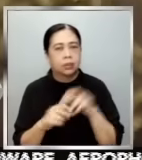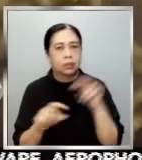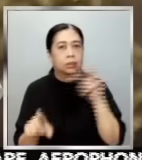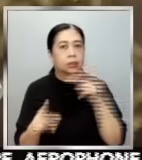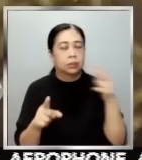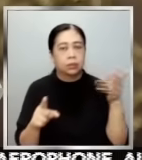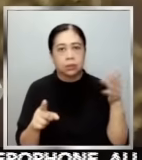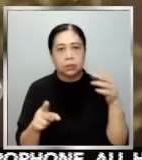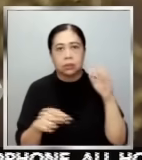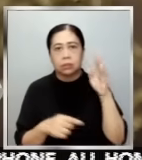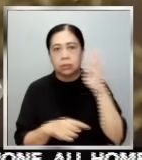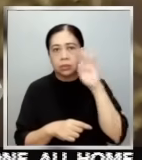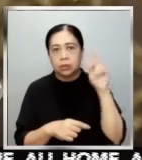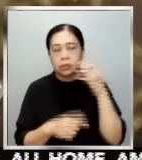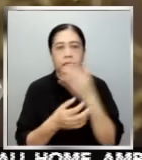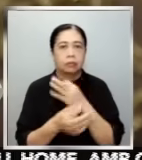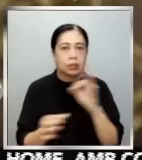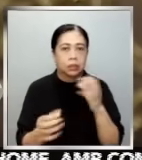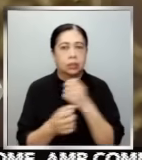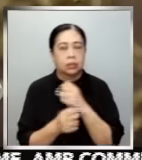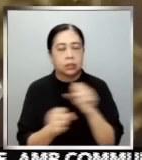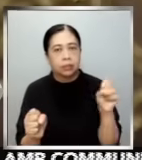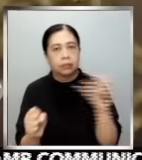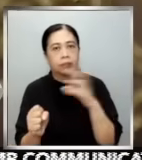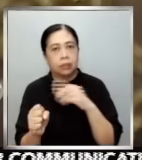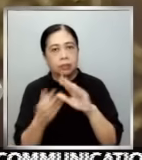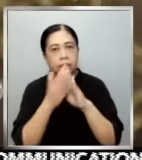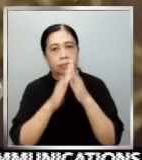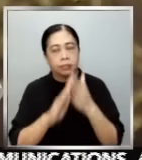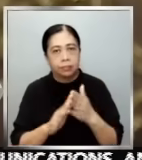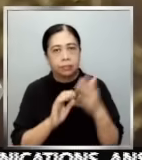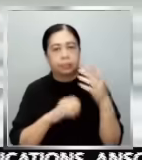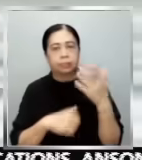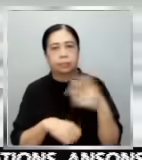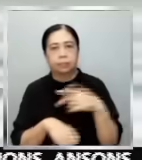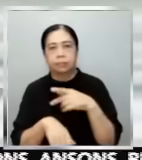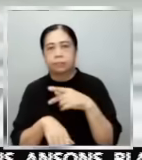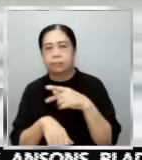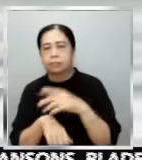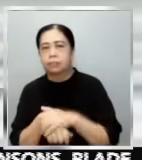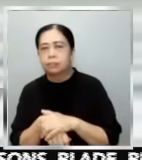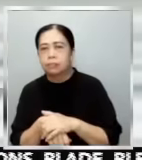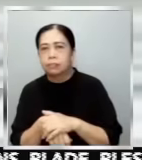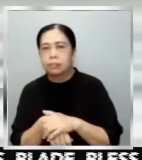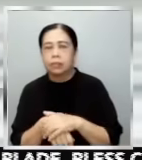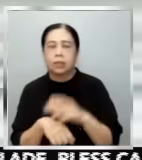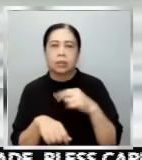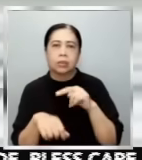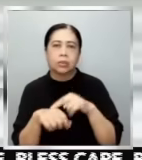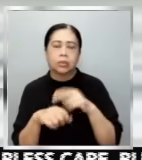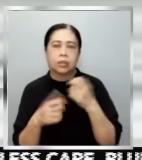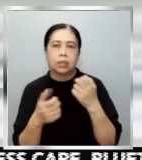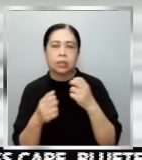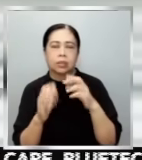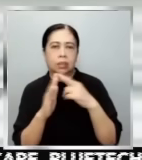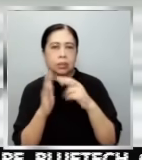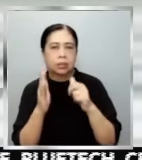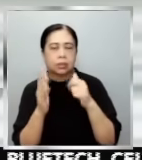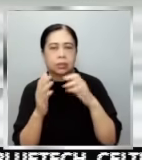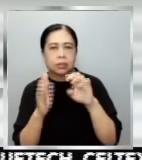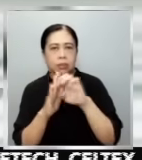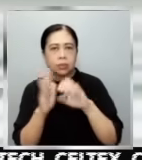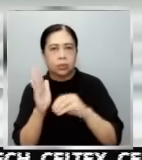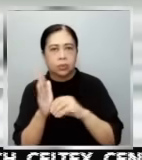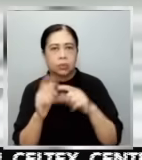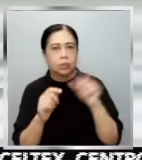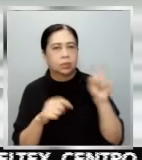pagkakaroon ng malaya ligtas at payapang bansa sa ilalim ng executive order number 37 inaatasan ang lahat ng ahensya